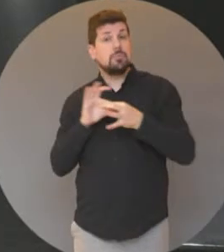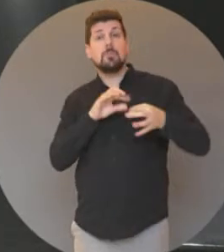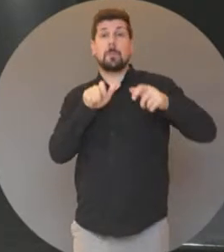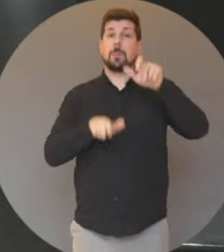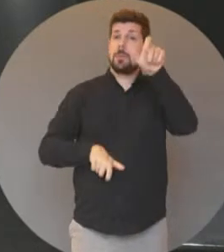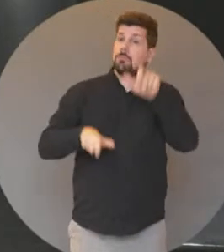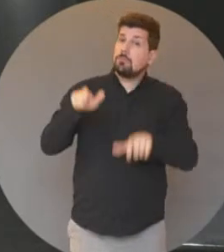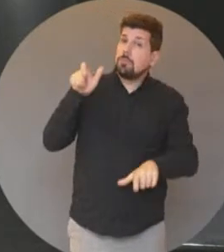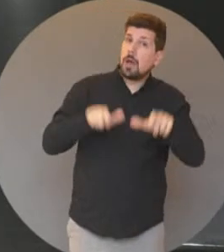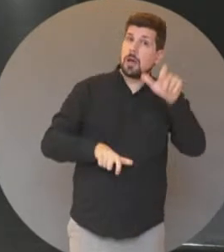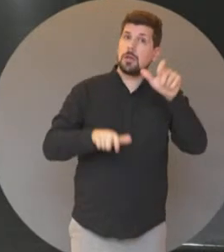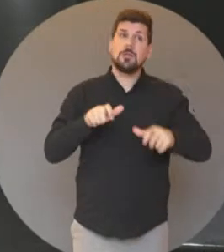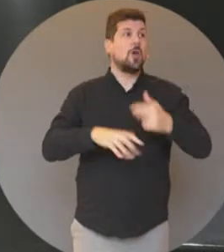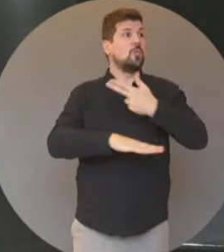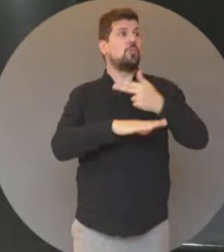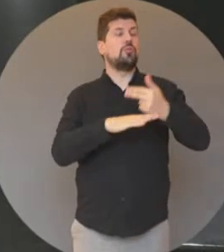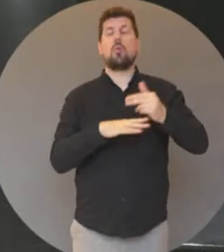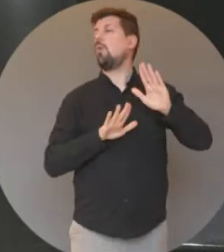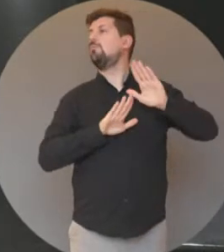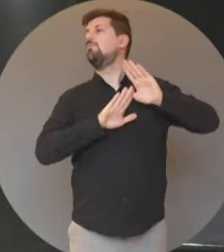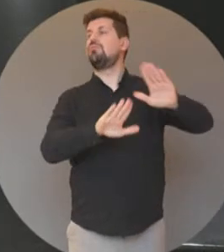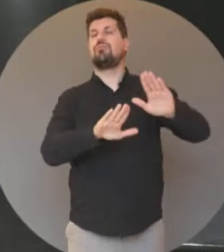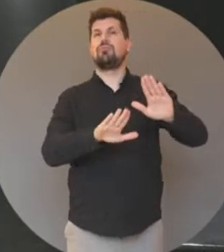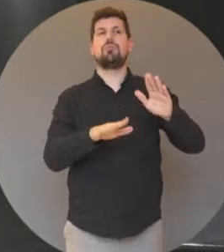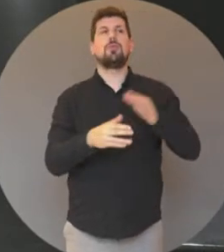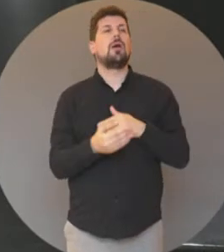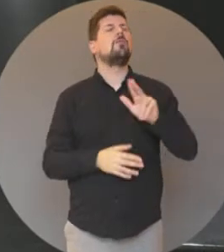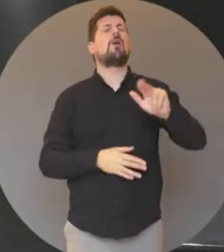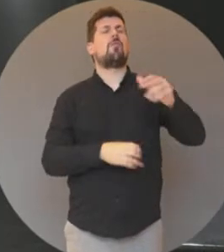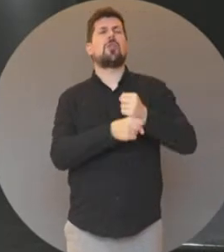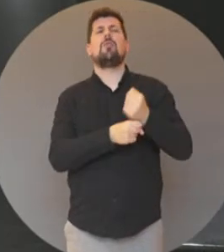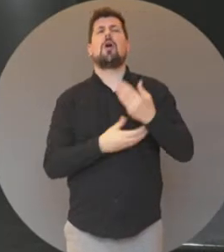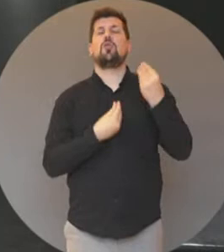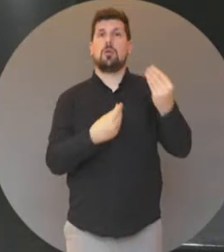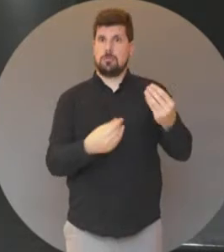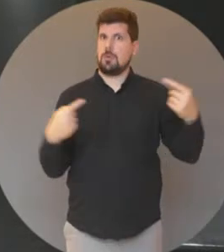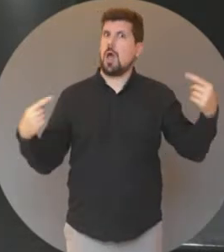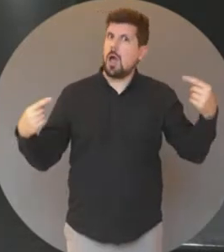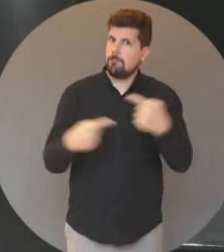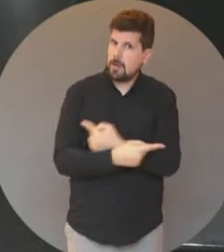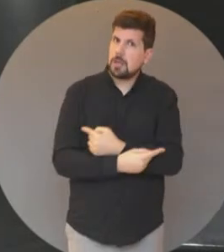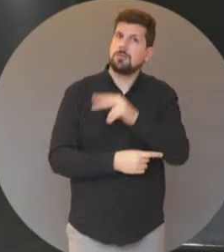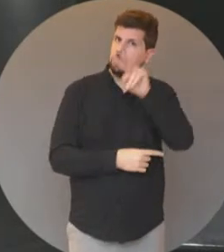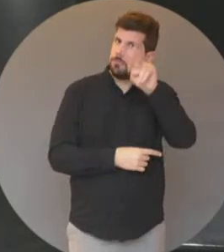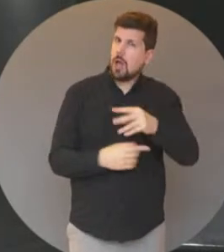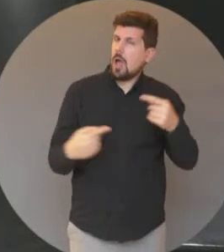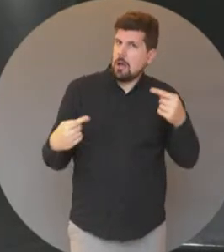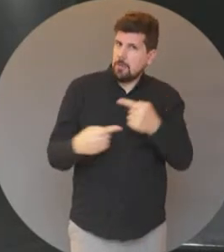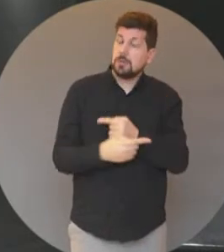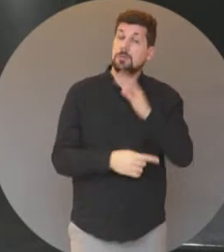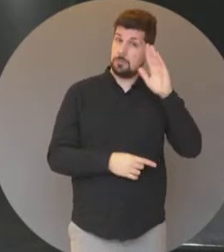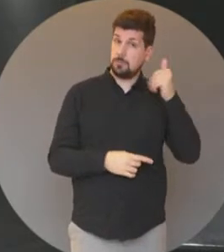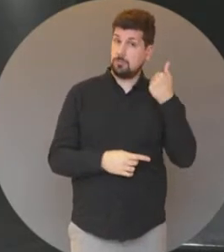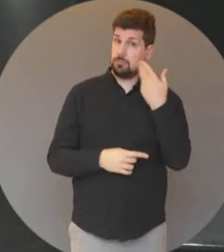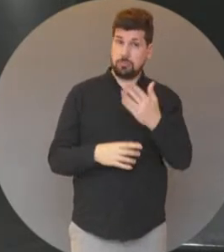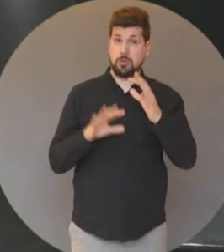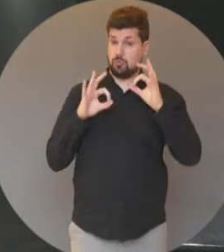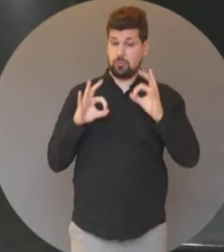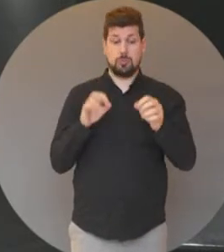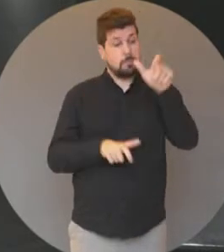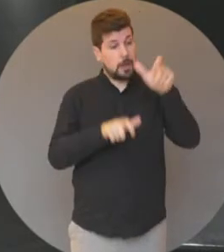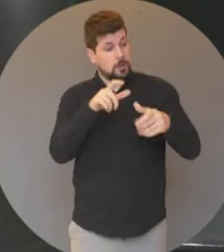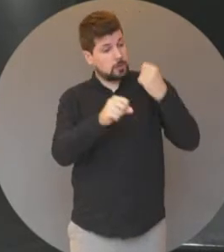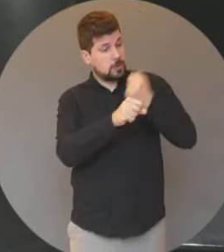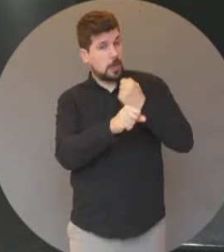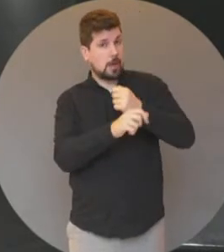dans un bureau tranquille à attendre qu'on lui donne du travail c'est plutôt l'inverse c'est plutôt et c'est d'ailleurs pour ça qu'on souhaite aussi que les travailleurs sociaux